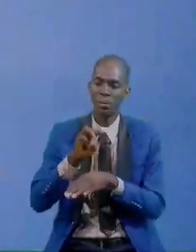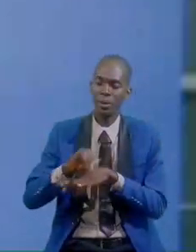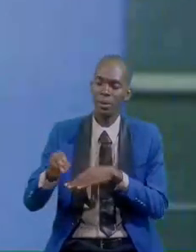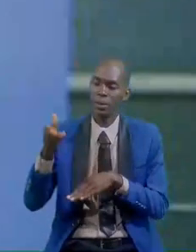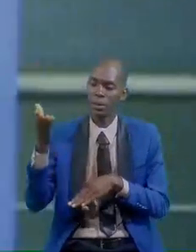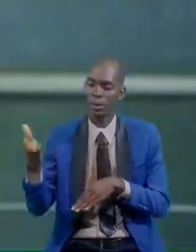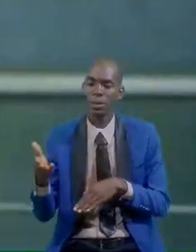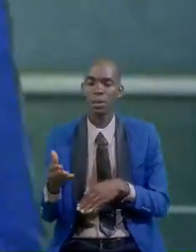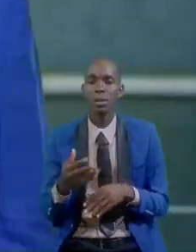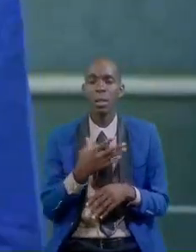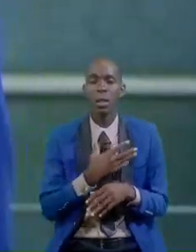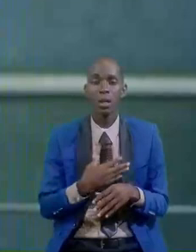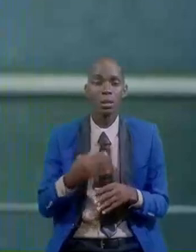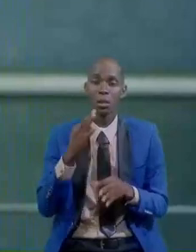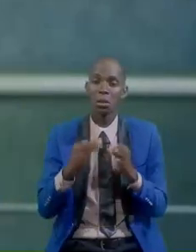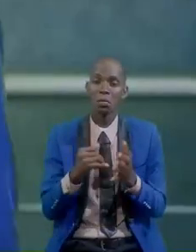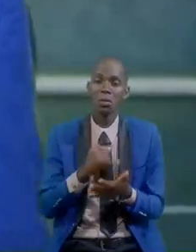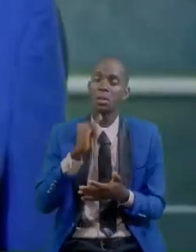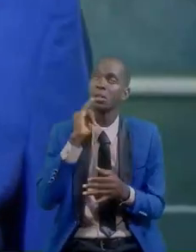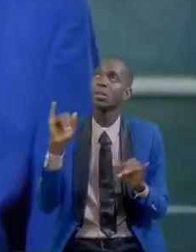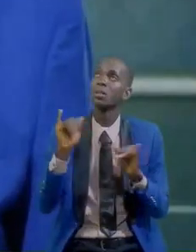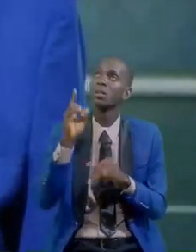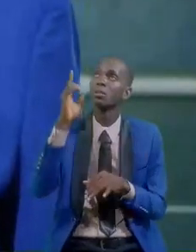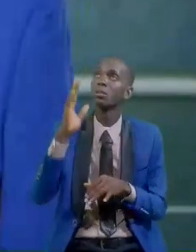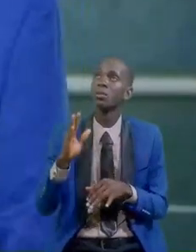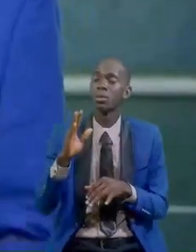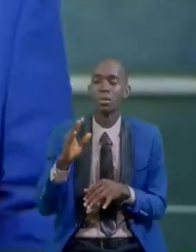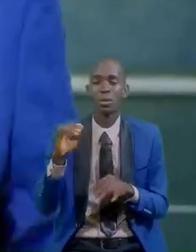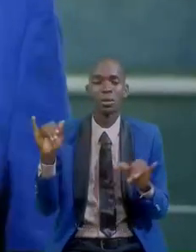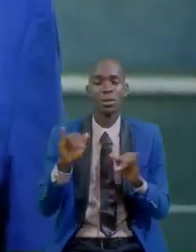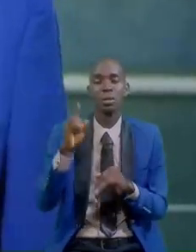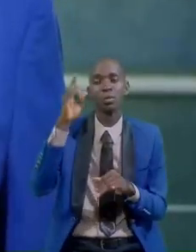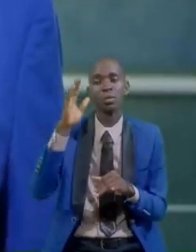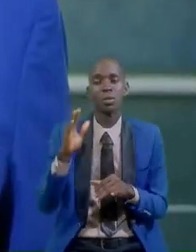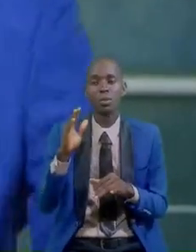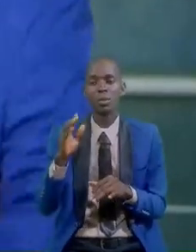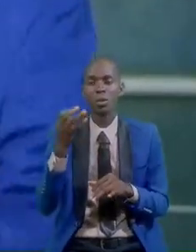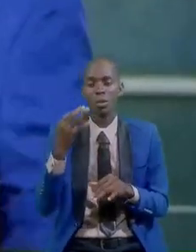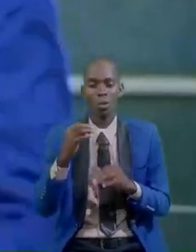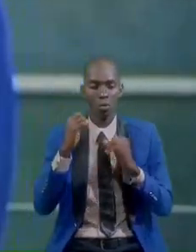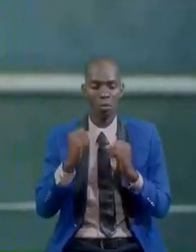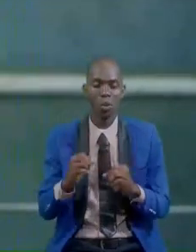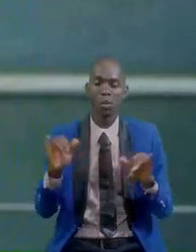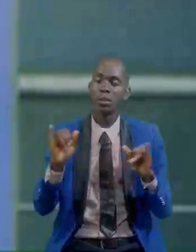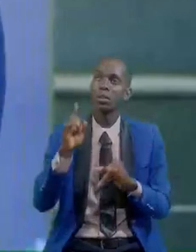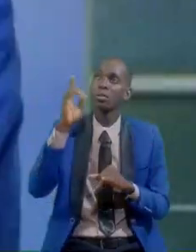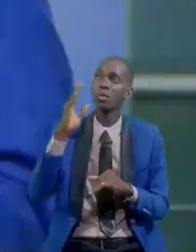ministère là-bas. Si c'est le même Dieu, le même Dieu du ciel, le même Dieu de